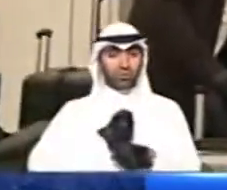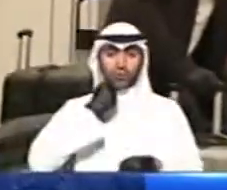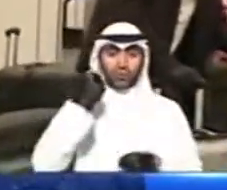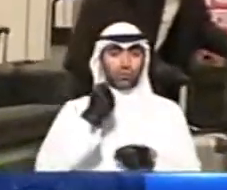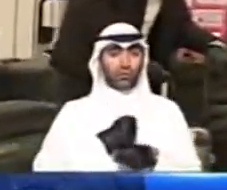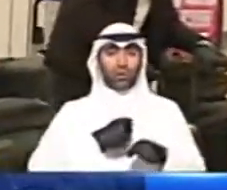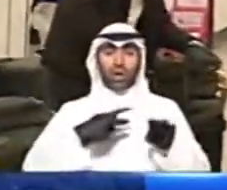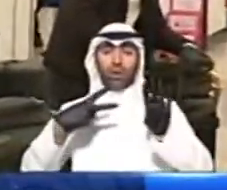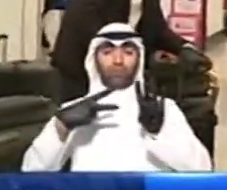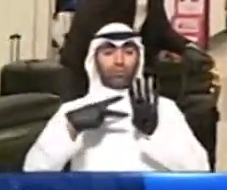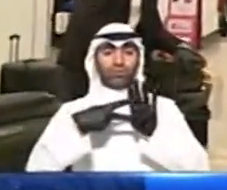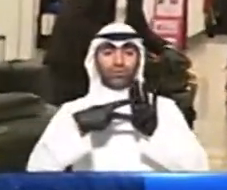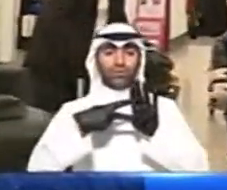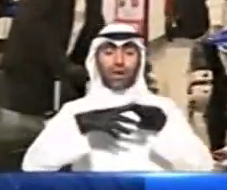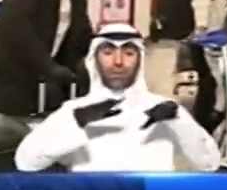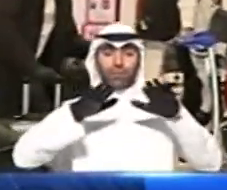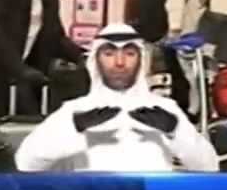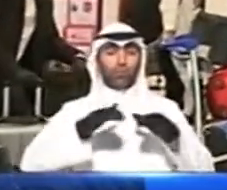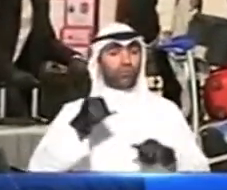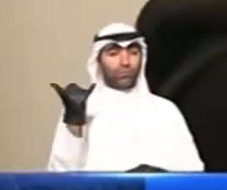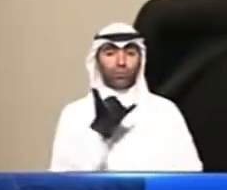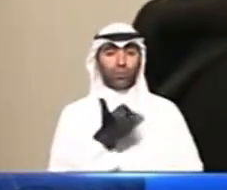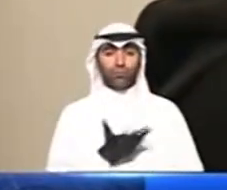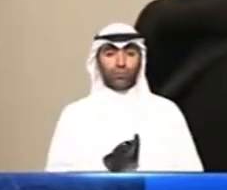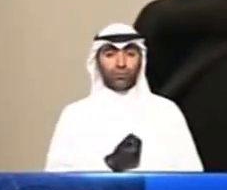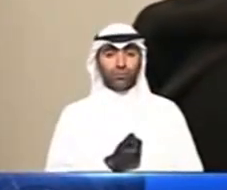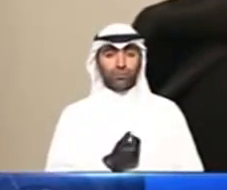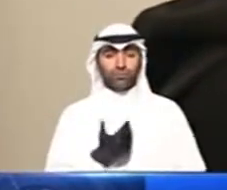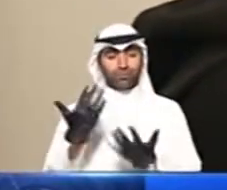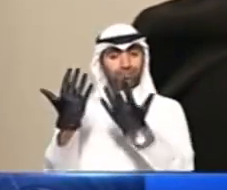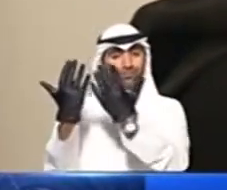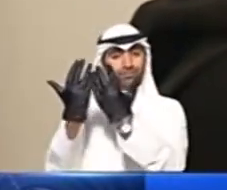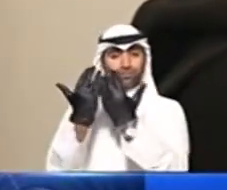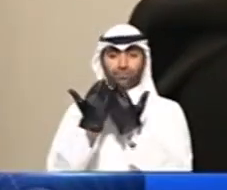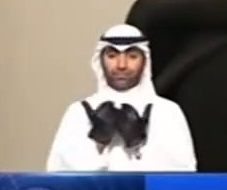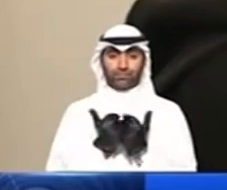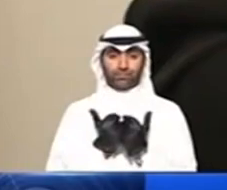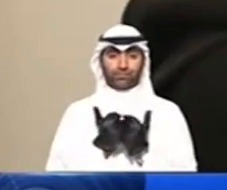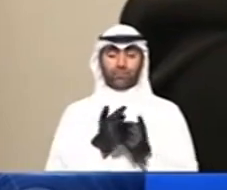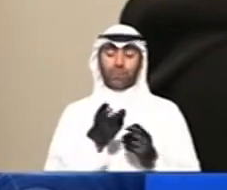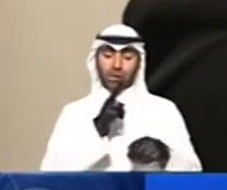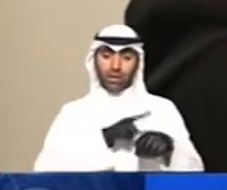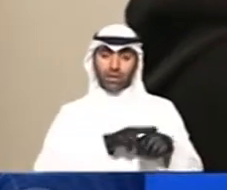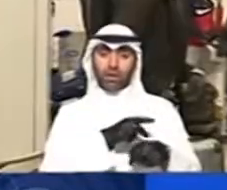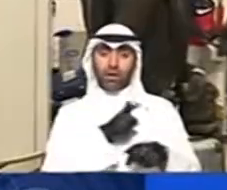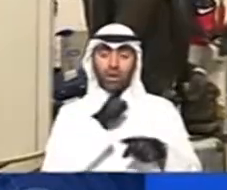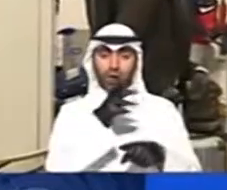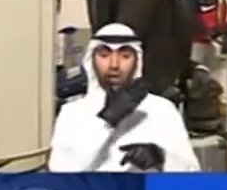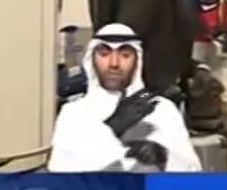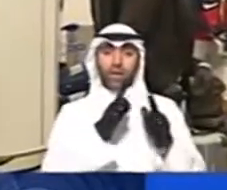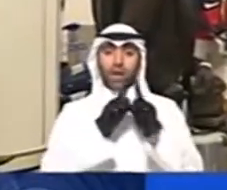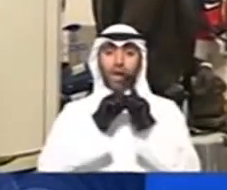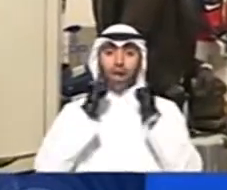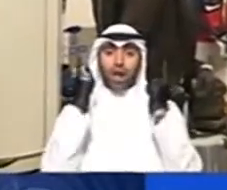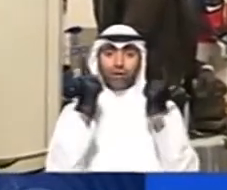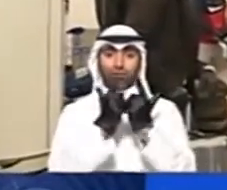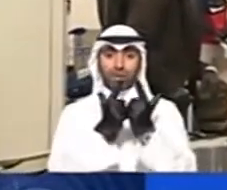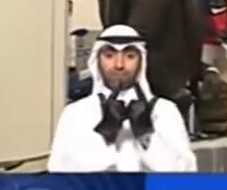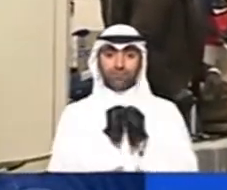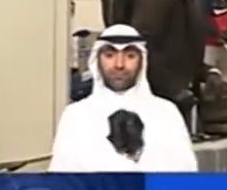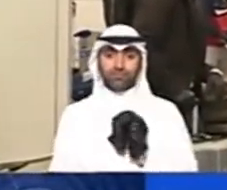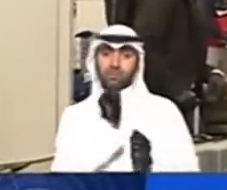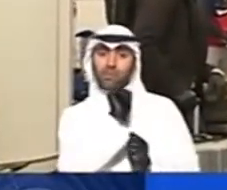الصدد، وشكلت الوزارة لجنة خاصة ووضعت خطة مرحلية حسب أولويات